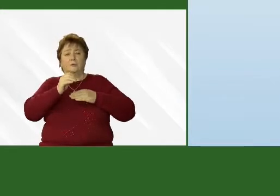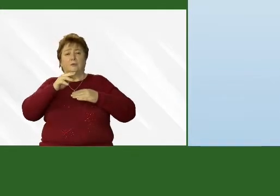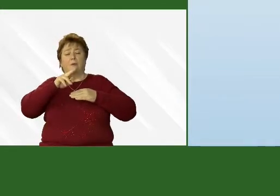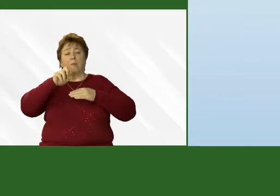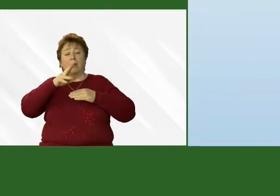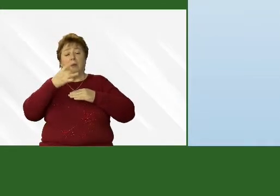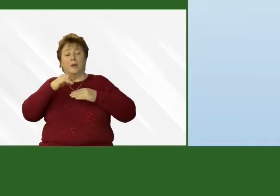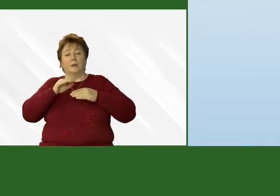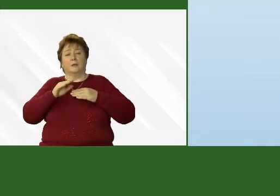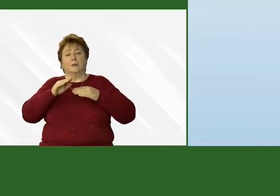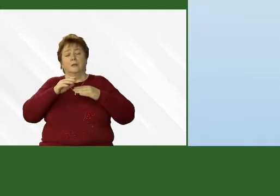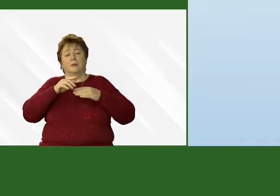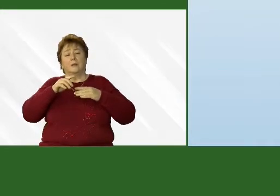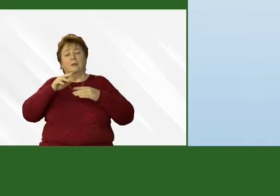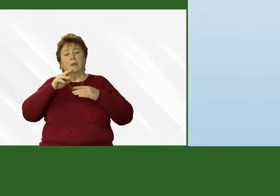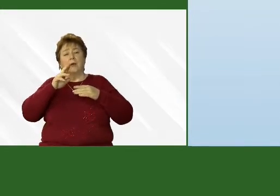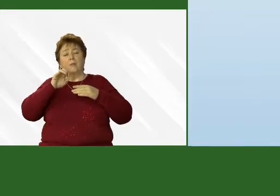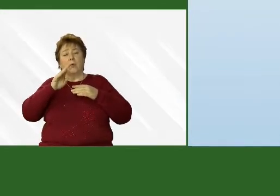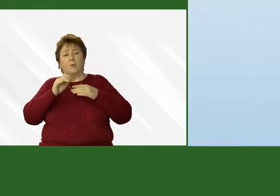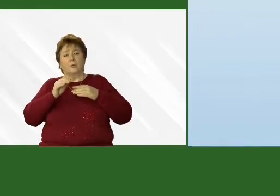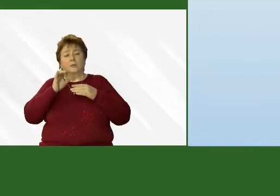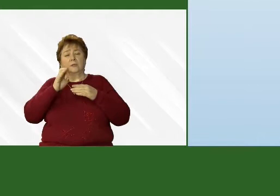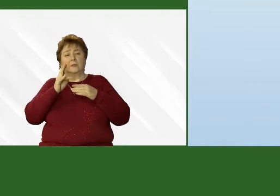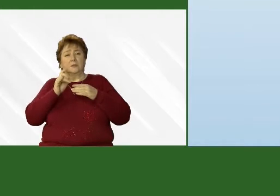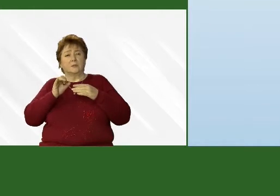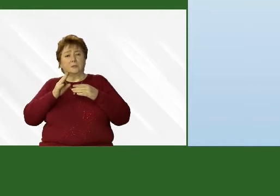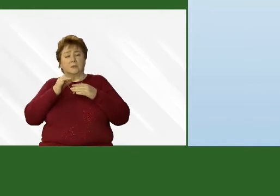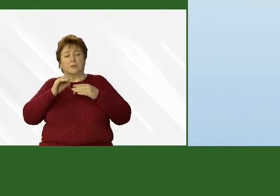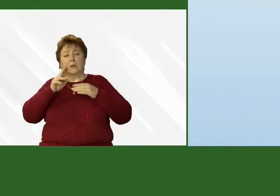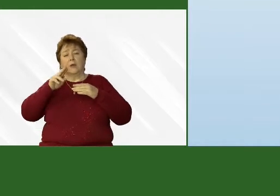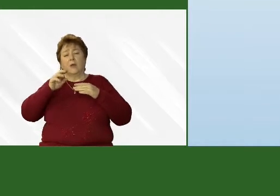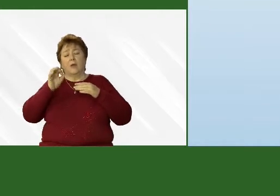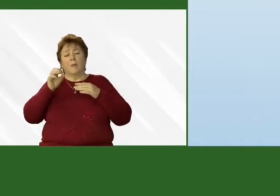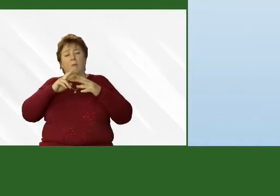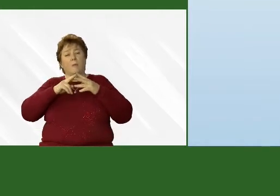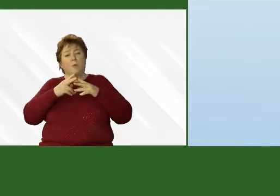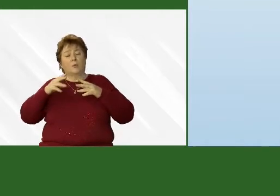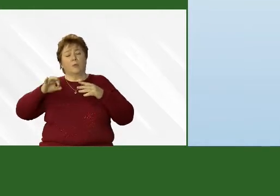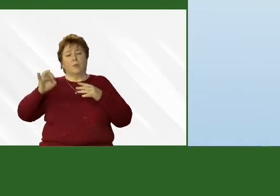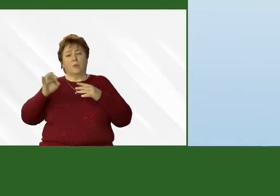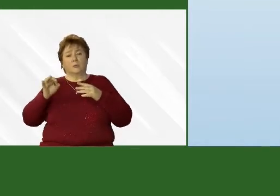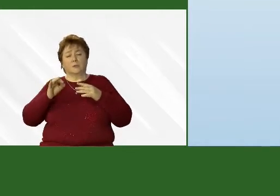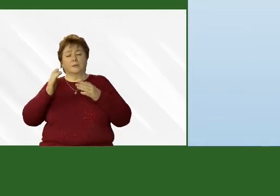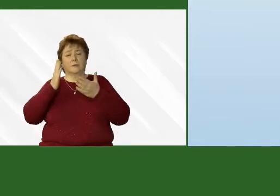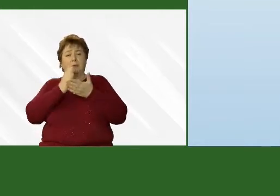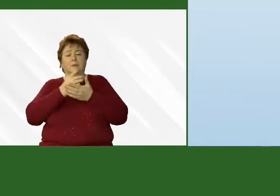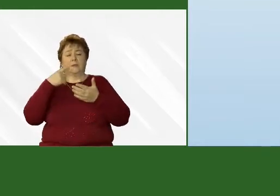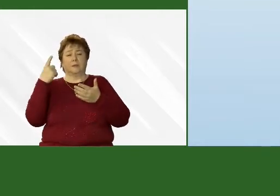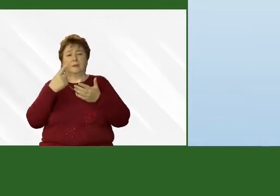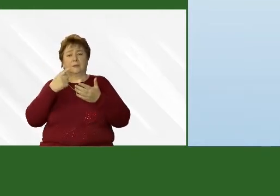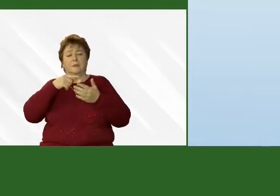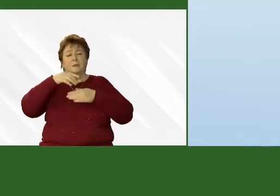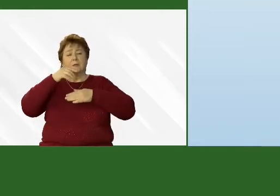пояса выходит оконечность Антарктического полуострова. На нем расположена